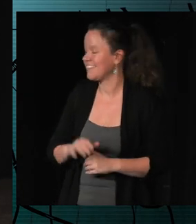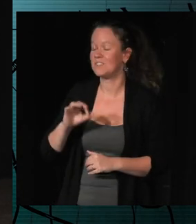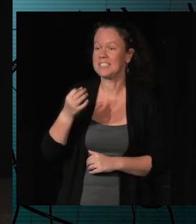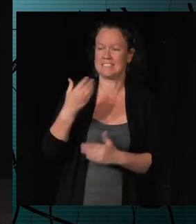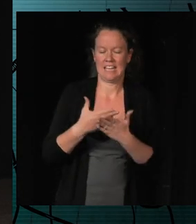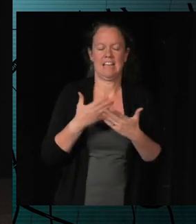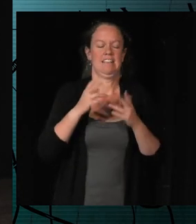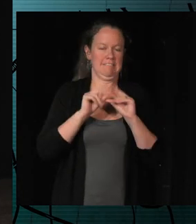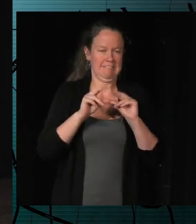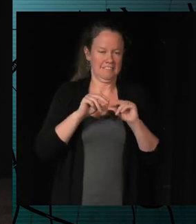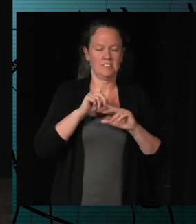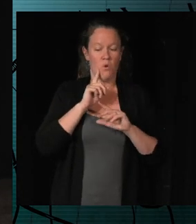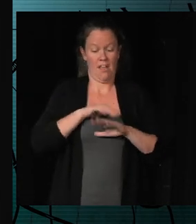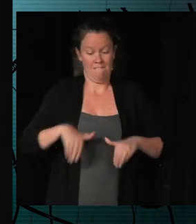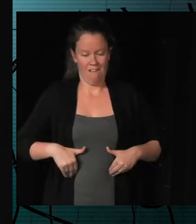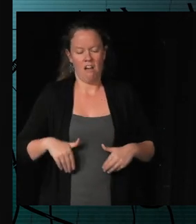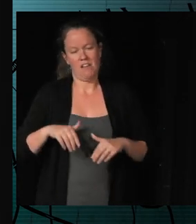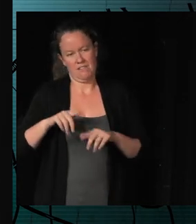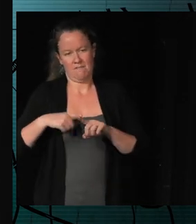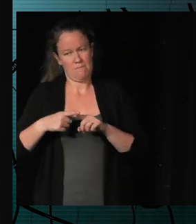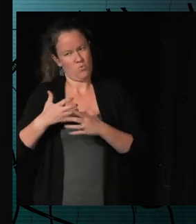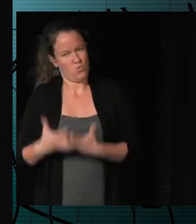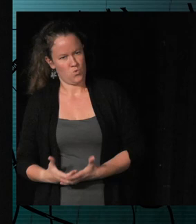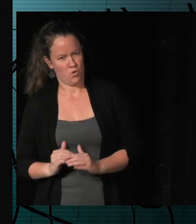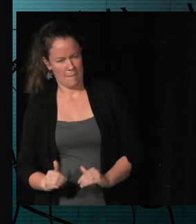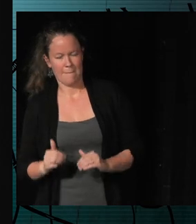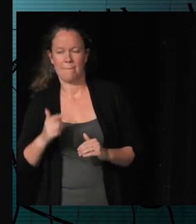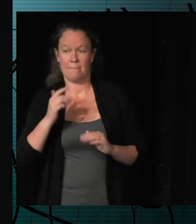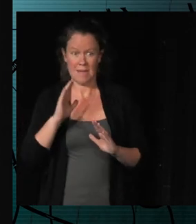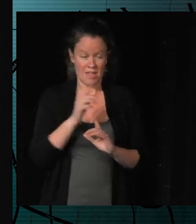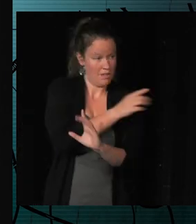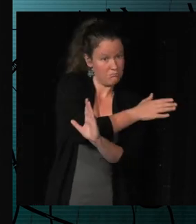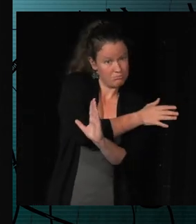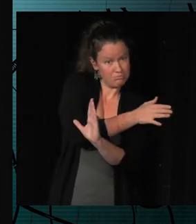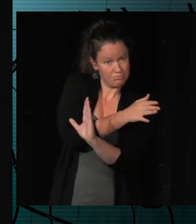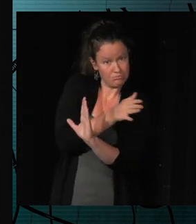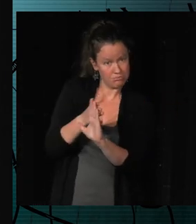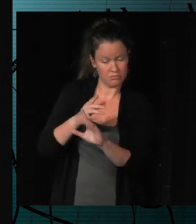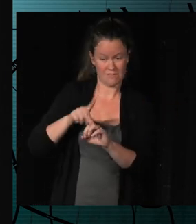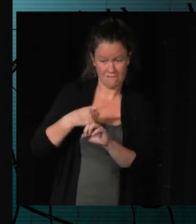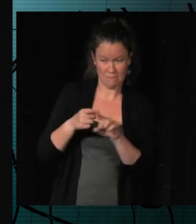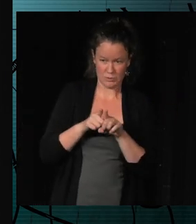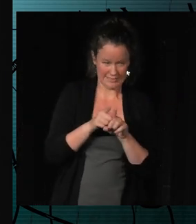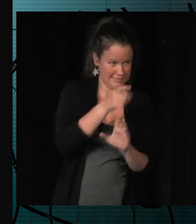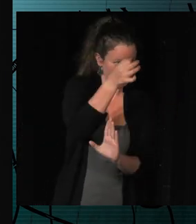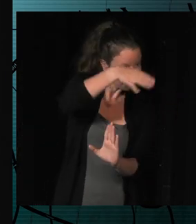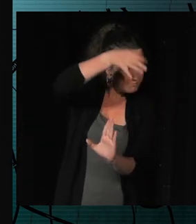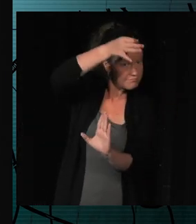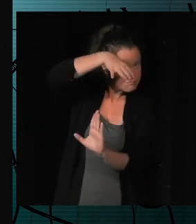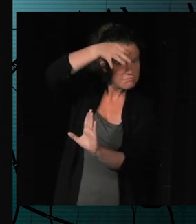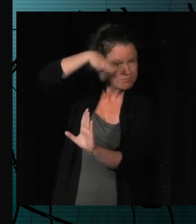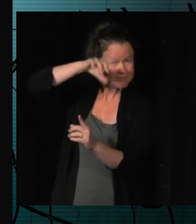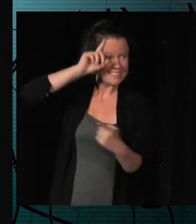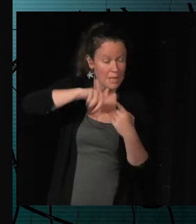chargé comme on le disait difficilement compréhensible ça vient aussi du fait que au fur et à mesure du film on nous sort toujours des nouvelles règles et en fait des nouvelles thématiques qui sont toutes